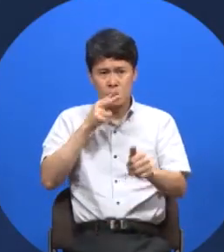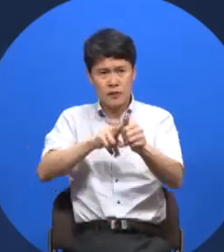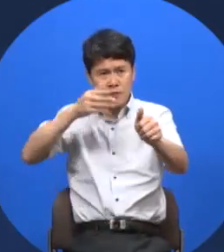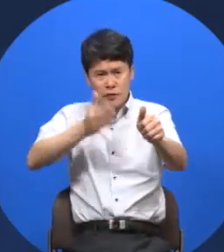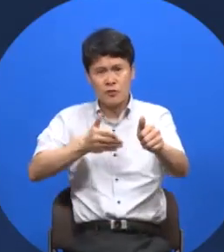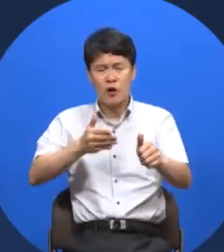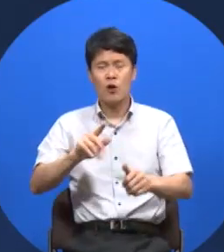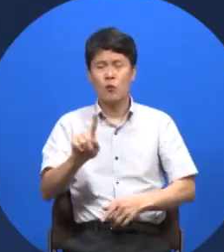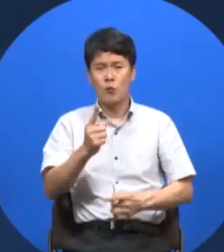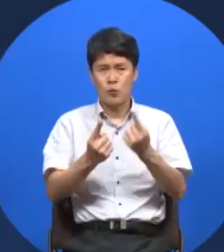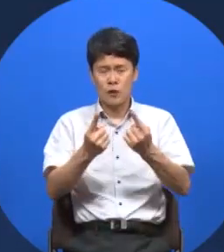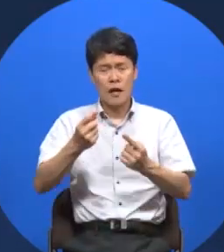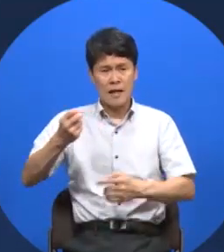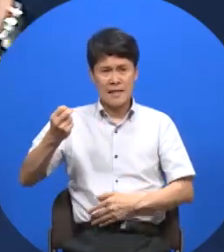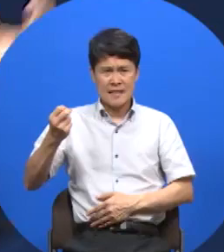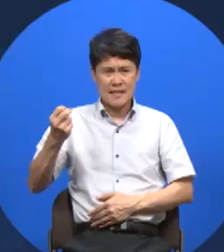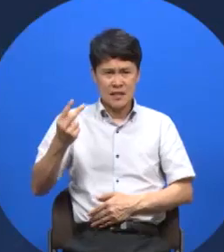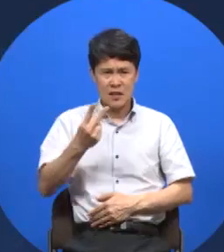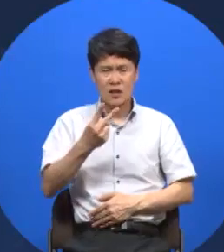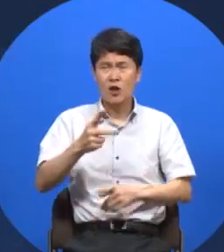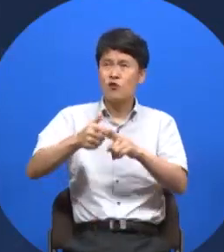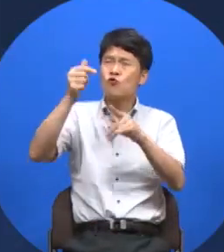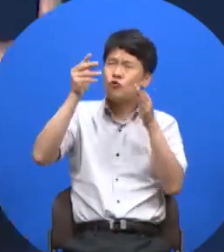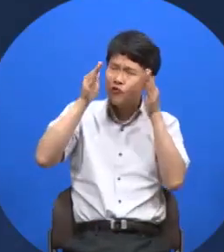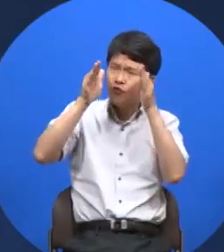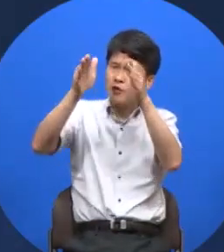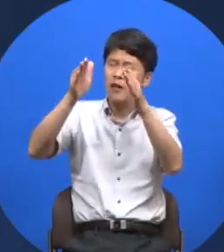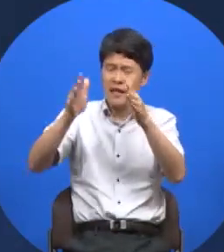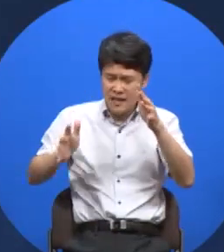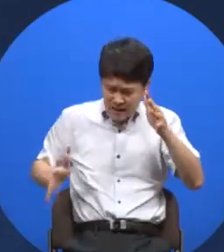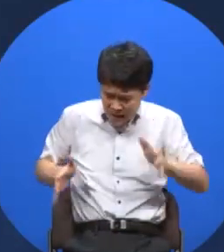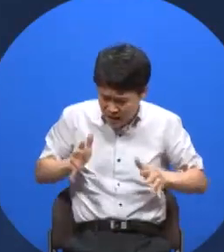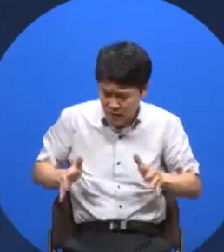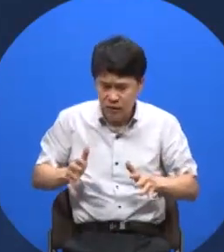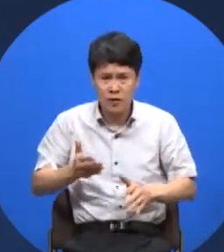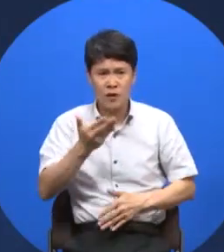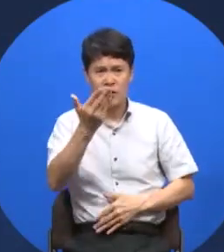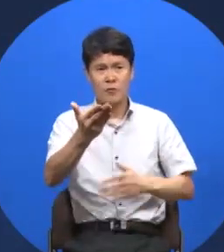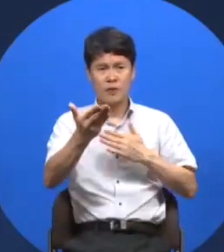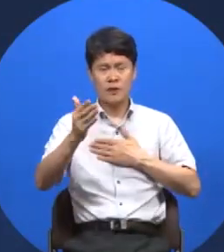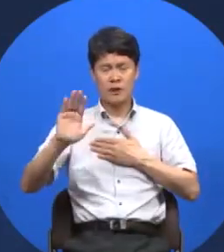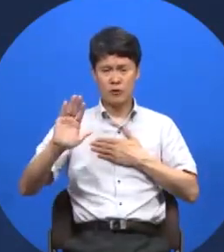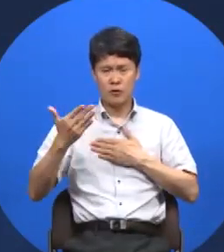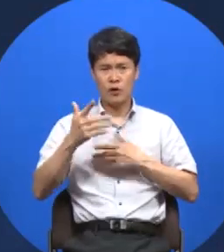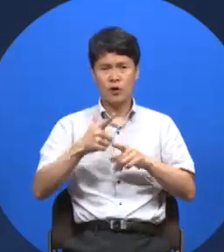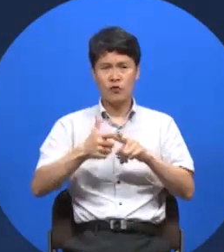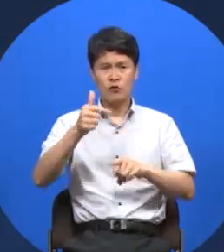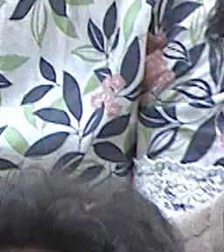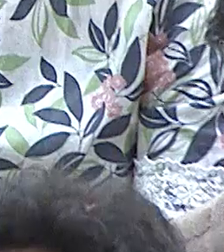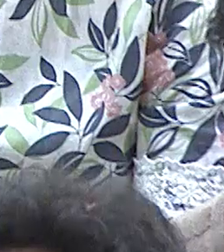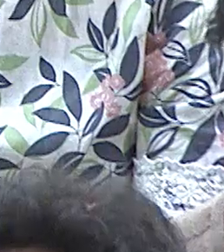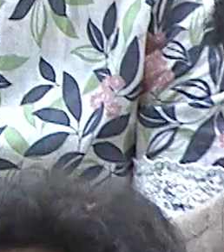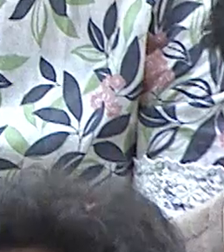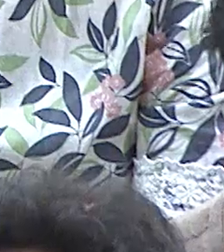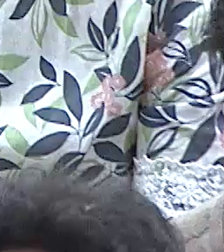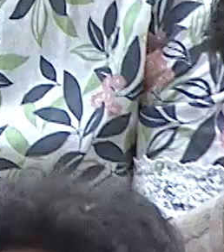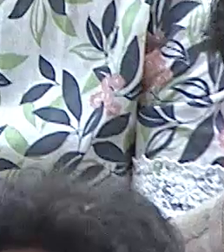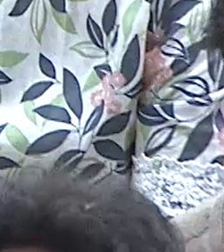도전하십시오. 무엇보다 다시 주를 향해 달려나오는 여러분과 제가 되시기를 주의 이름으로